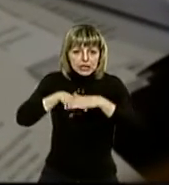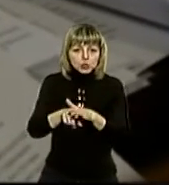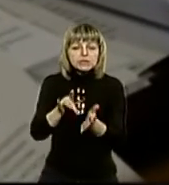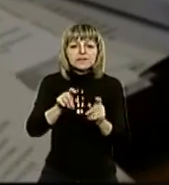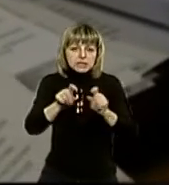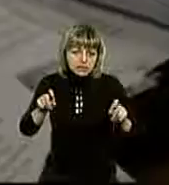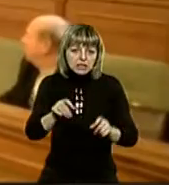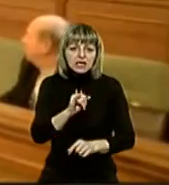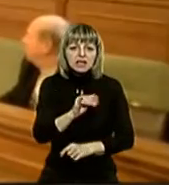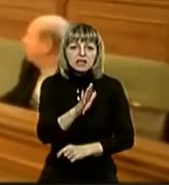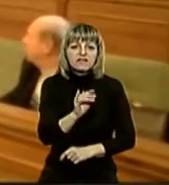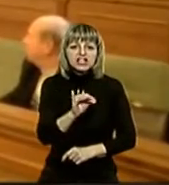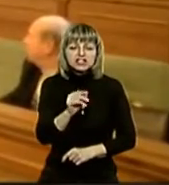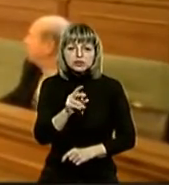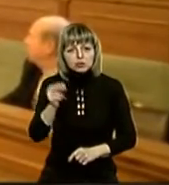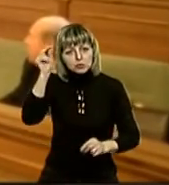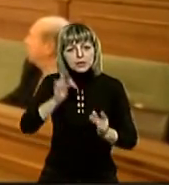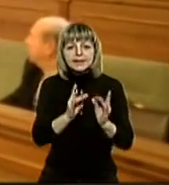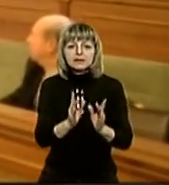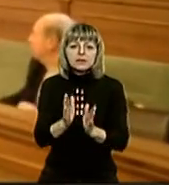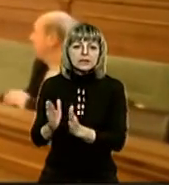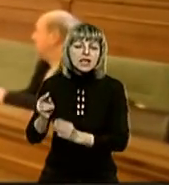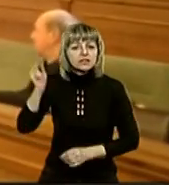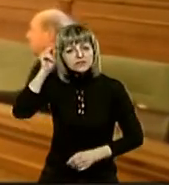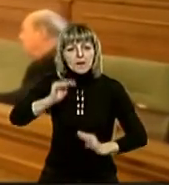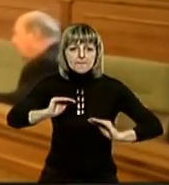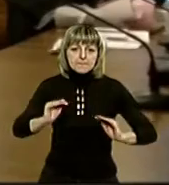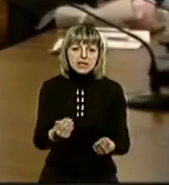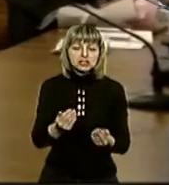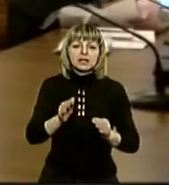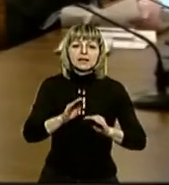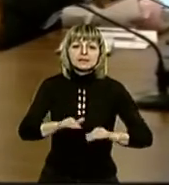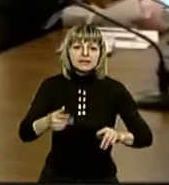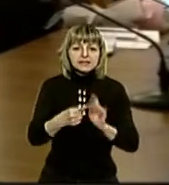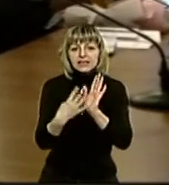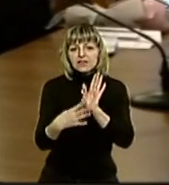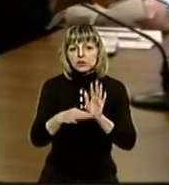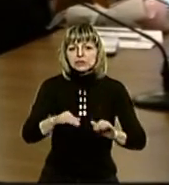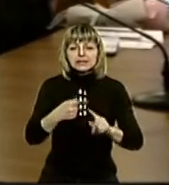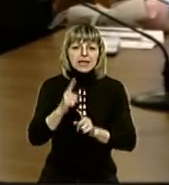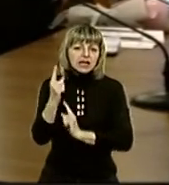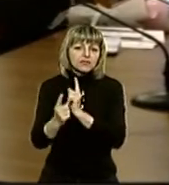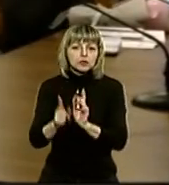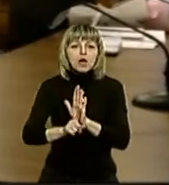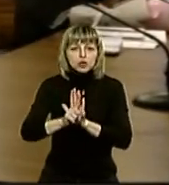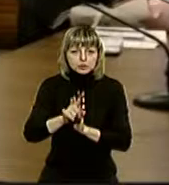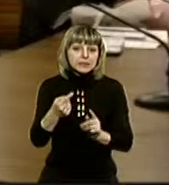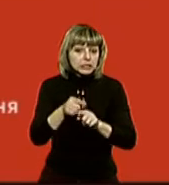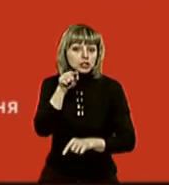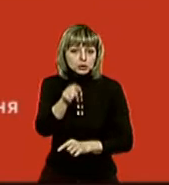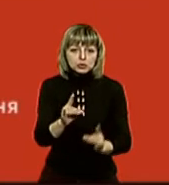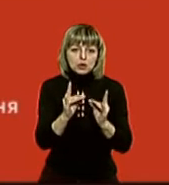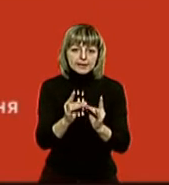Плахотна каже, в Іваничівському інтернаті навчається найменше учнів, а це 90 дітей. Тож дана реформа розпочнеться